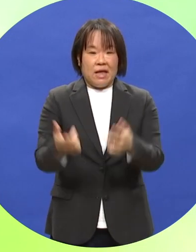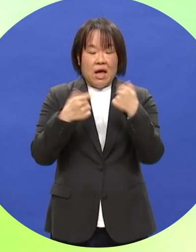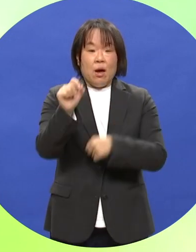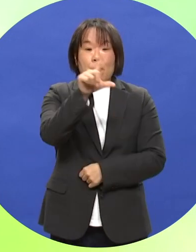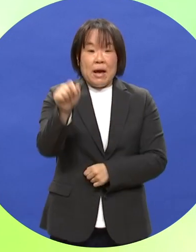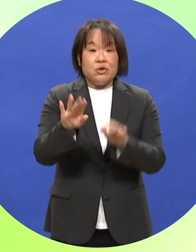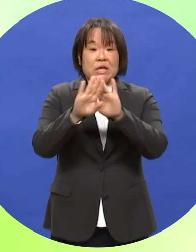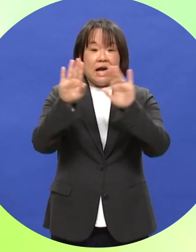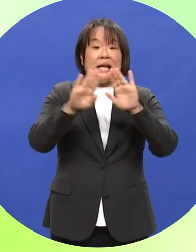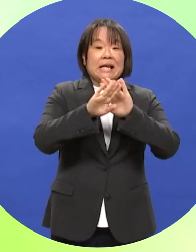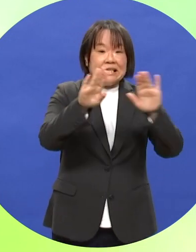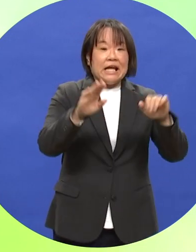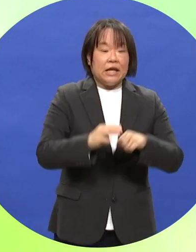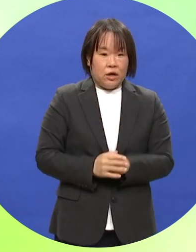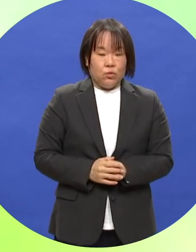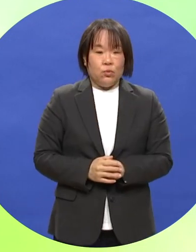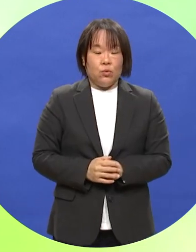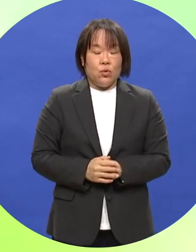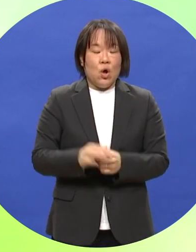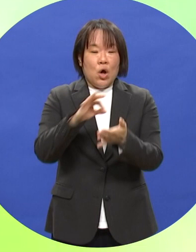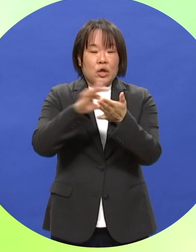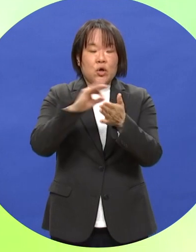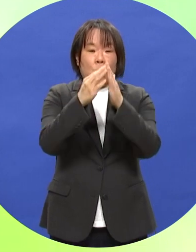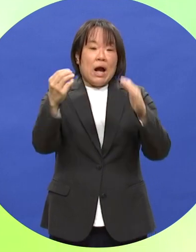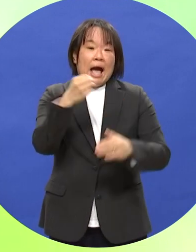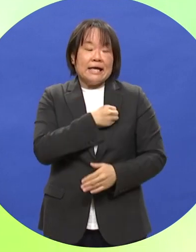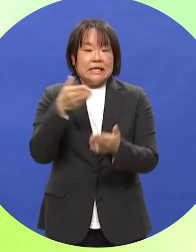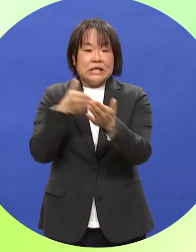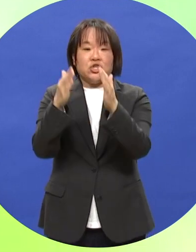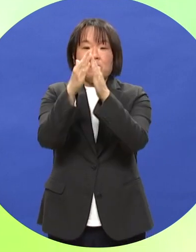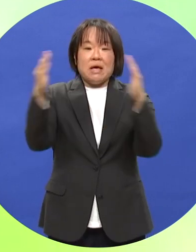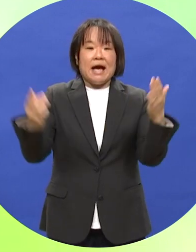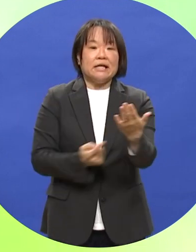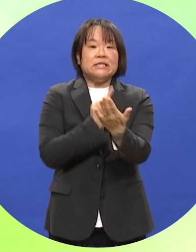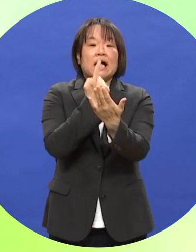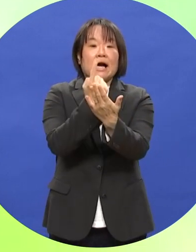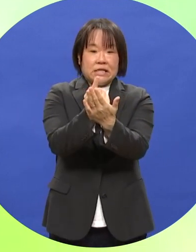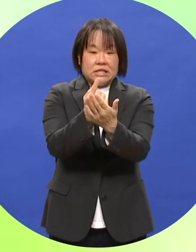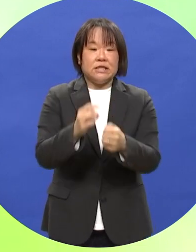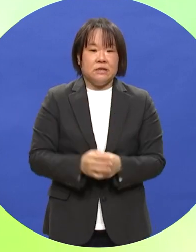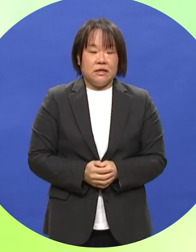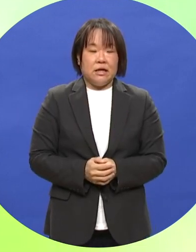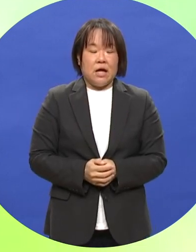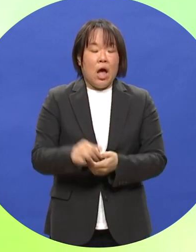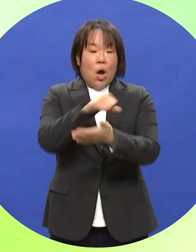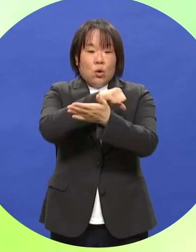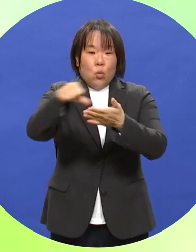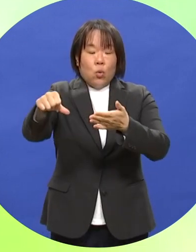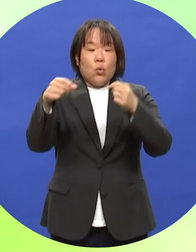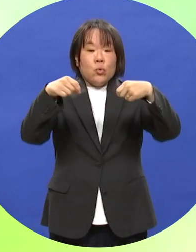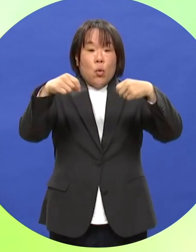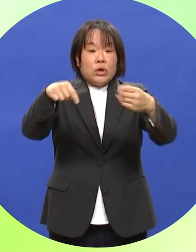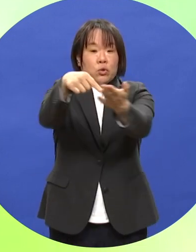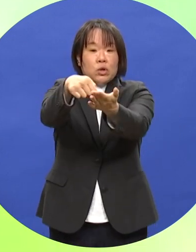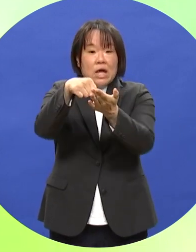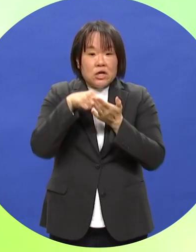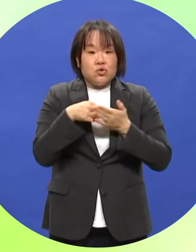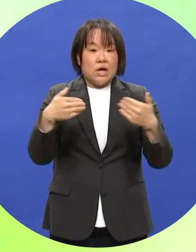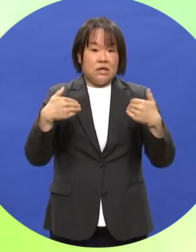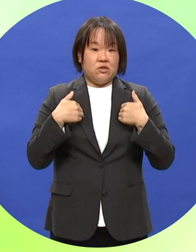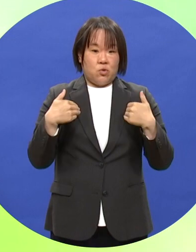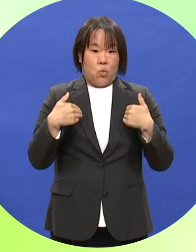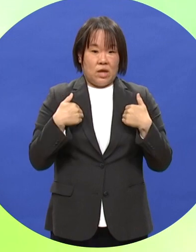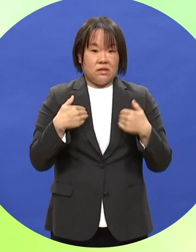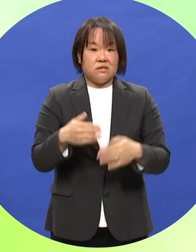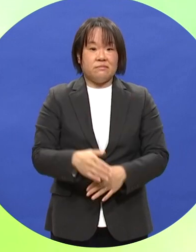毎月開催している利用会員説明会に参加し、登録用紙の提出が必要